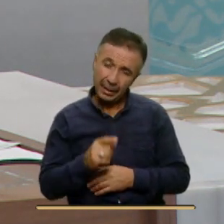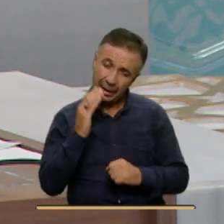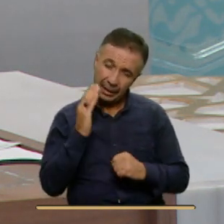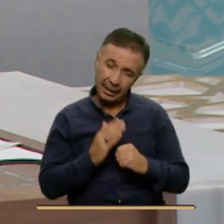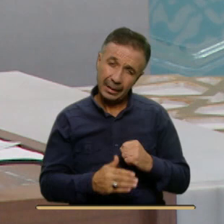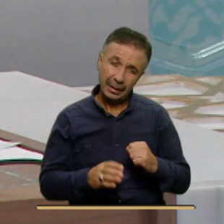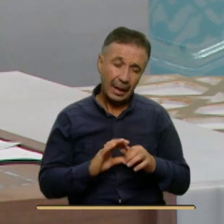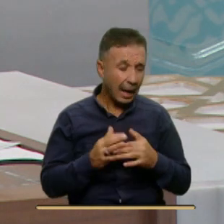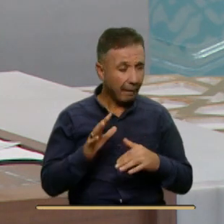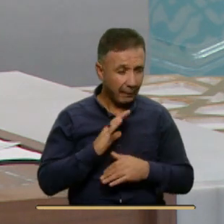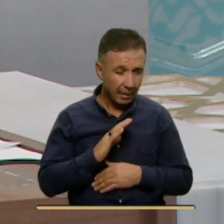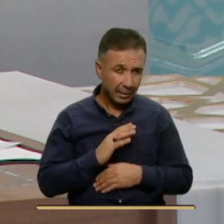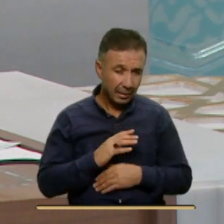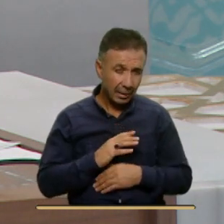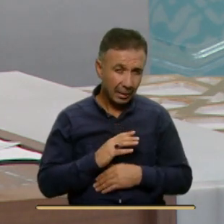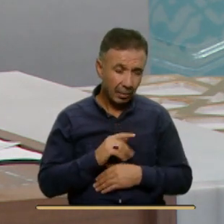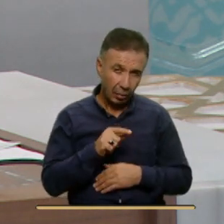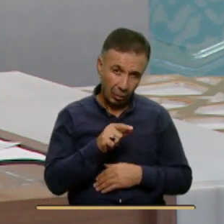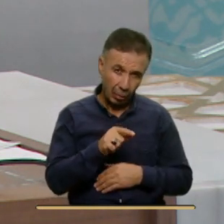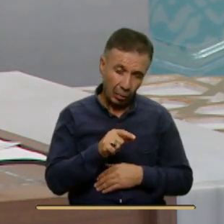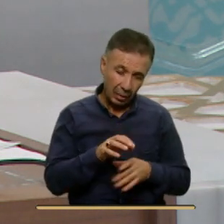ne varsa o insan içindir.